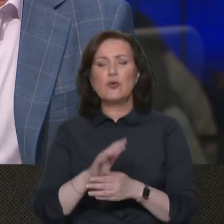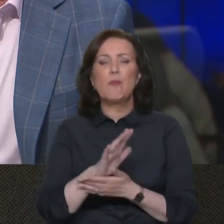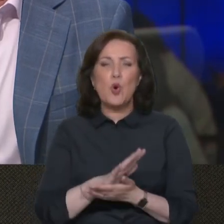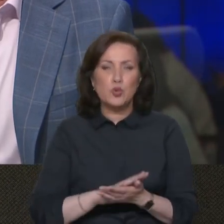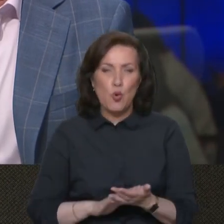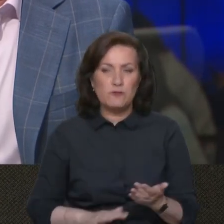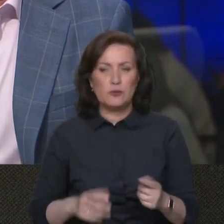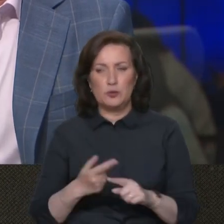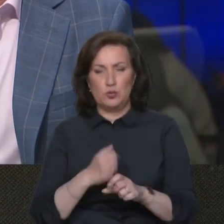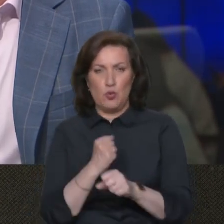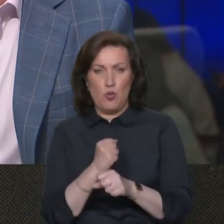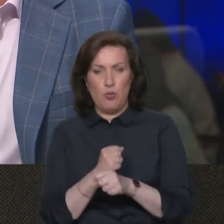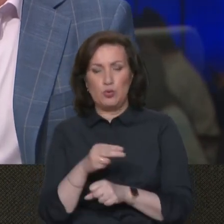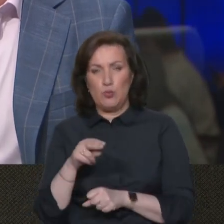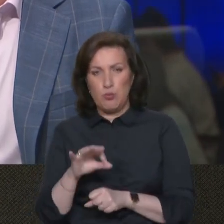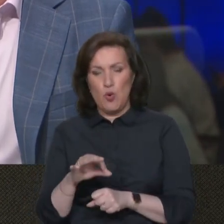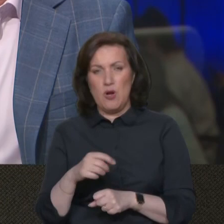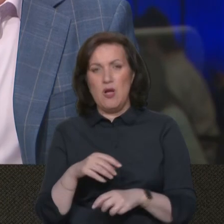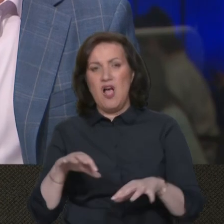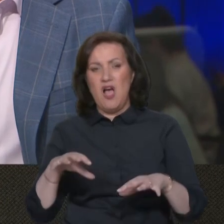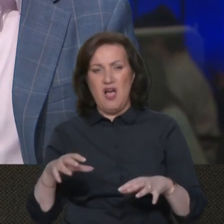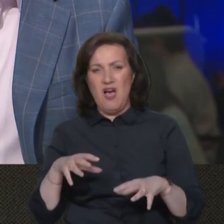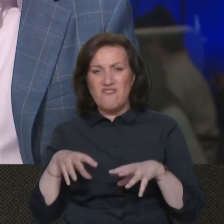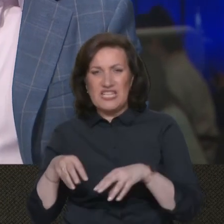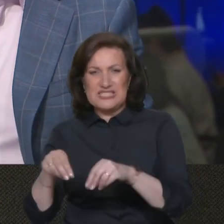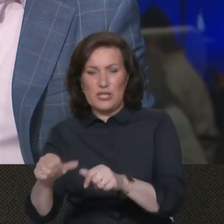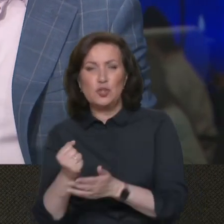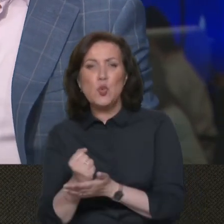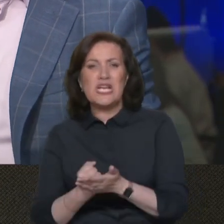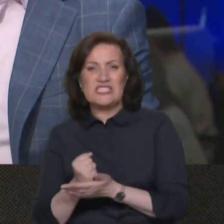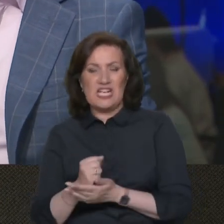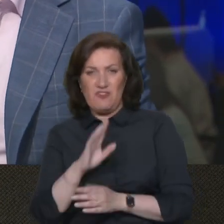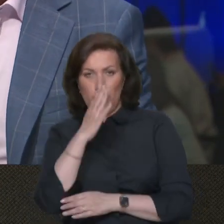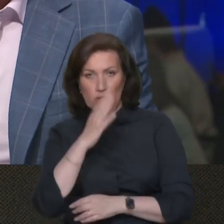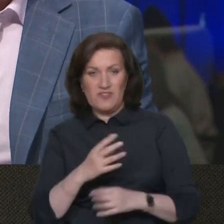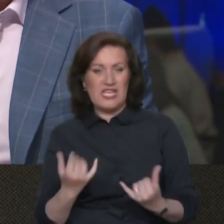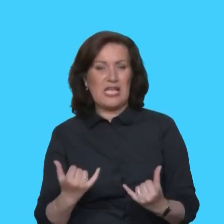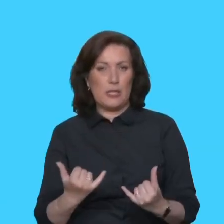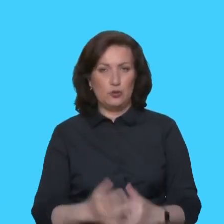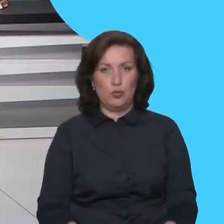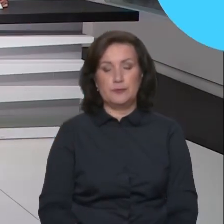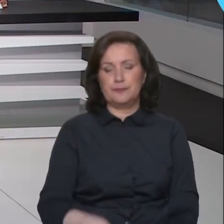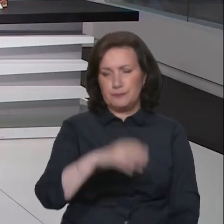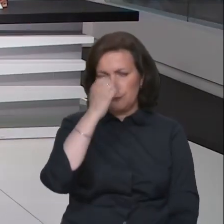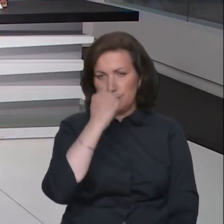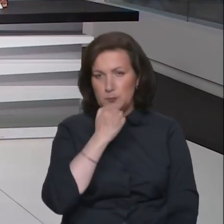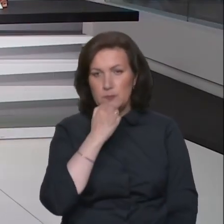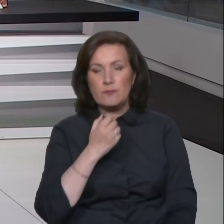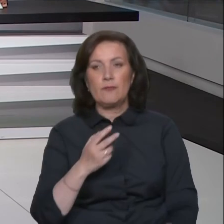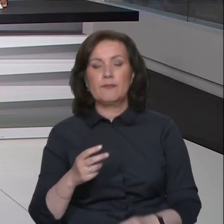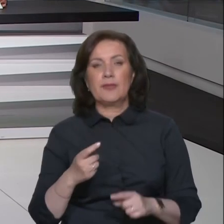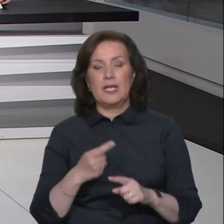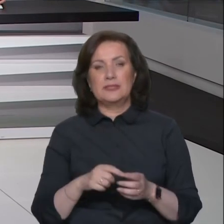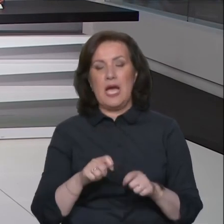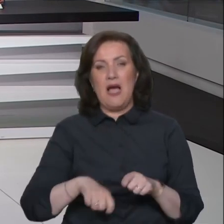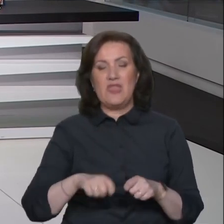продовжуємо цю роботу по виснаженню резервів противника на сьогоднішній день. Дякую, пане Сергію, за аналіз ситуації на